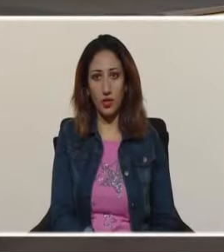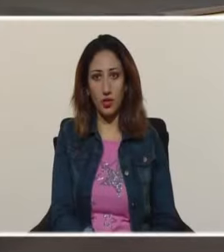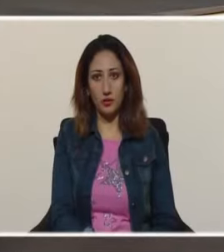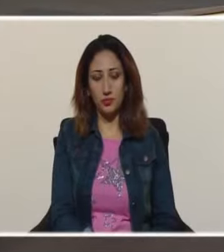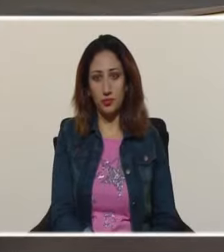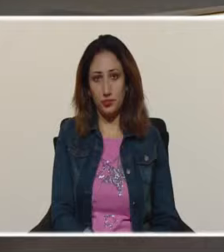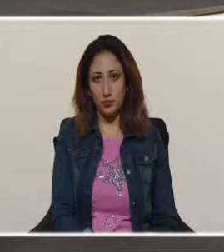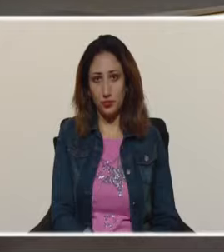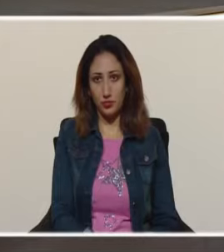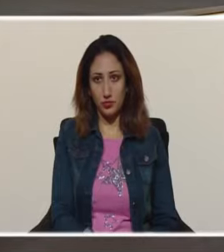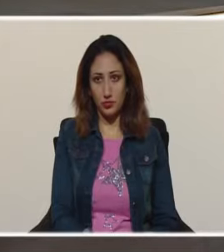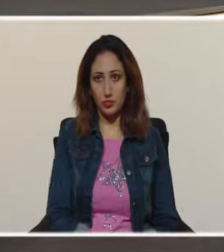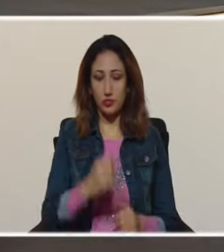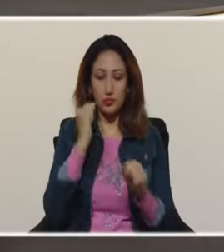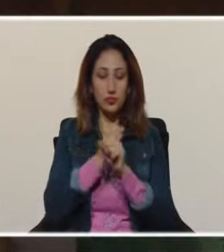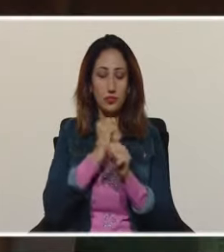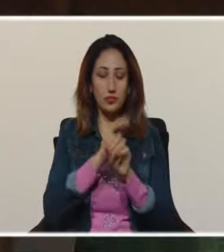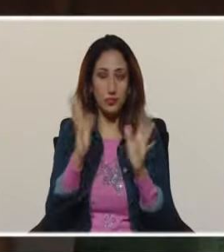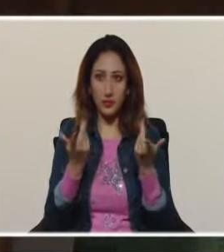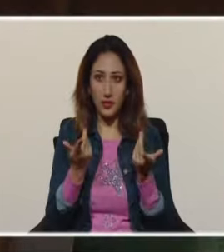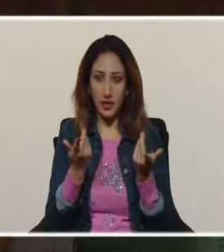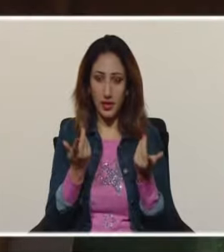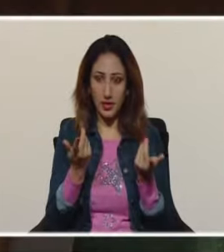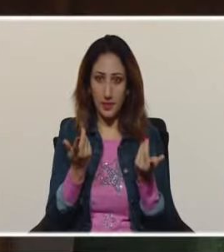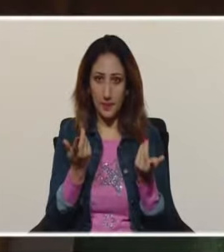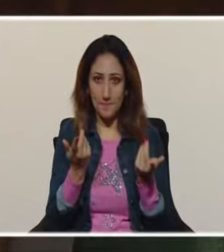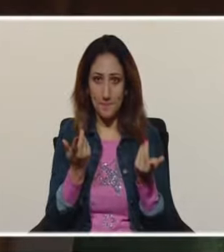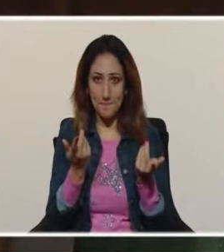هتعملوا ايه؟ لا اكيد مش هتعملوا كده.